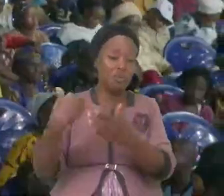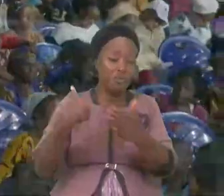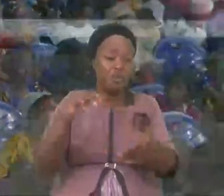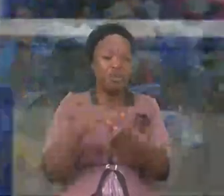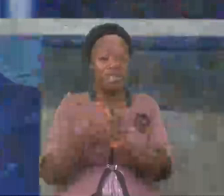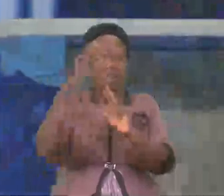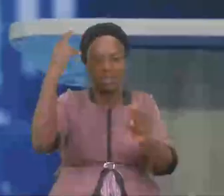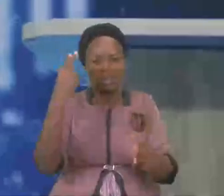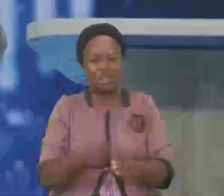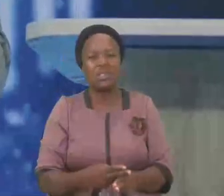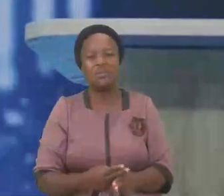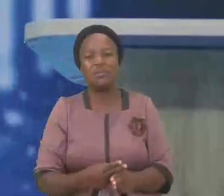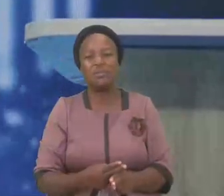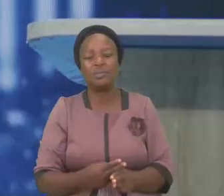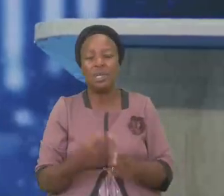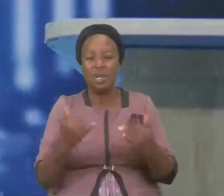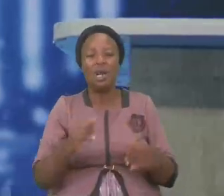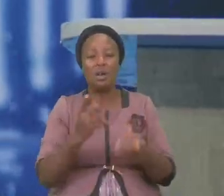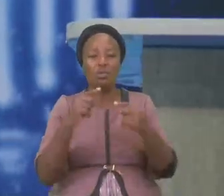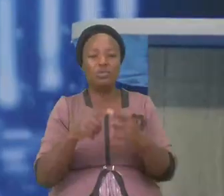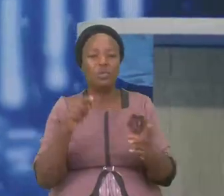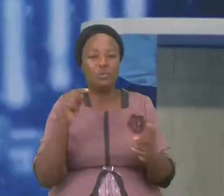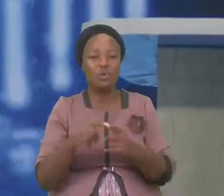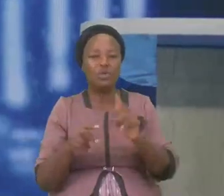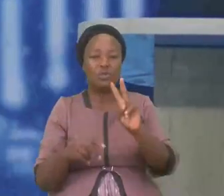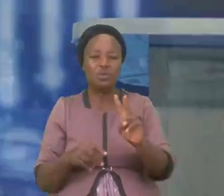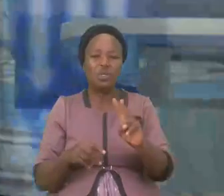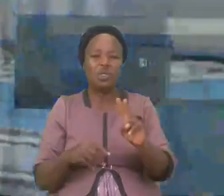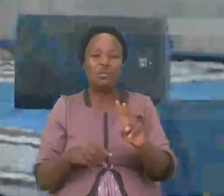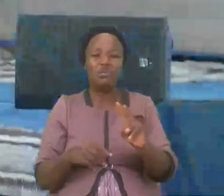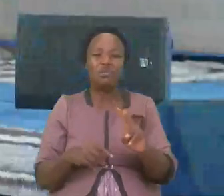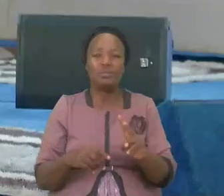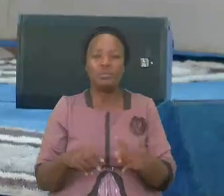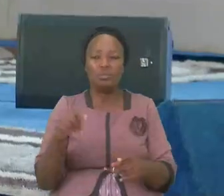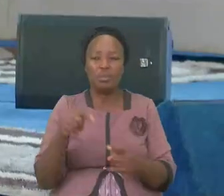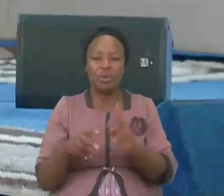au nom de Jésus. Deuxième point maintenant.